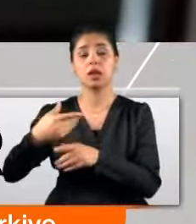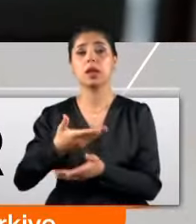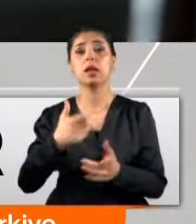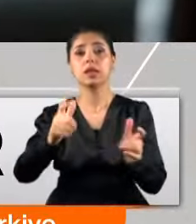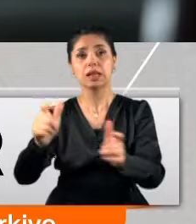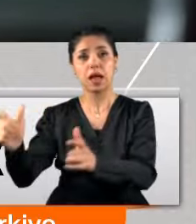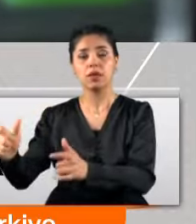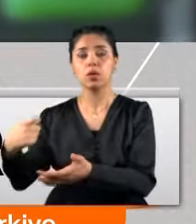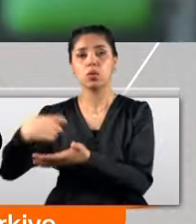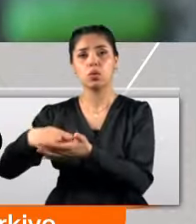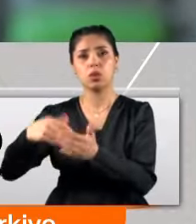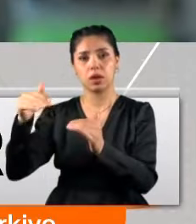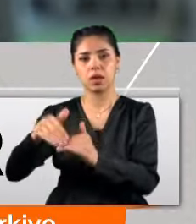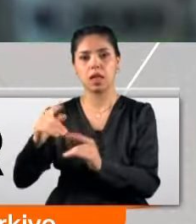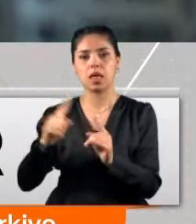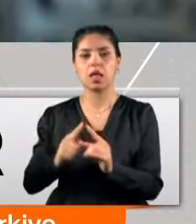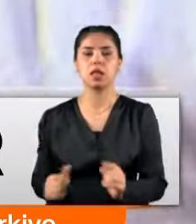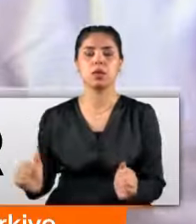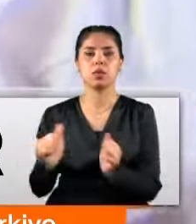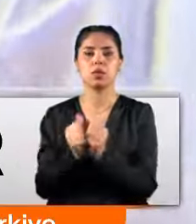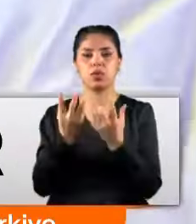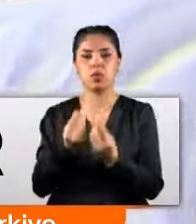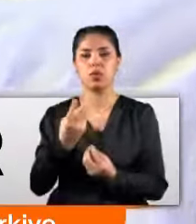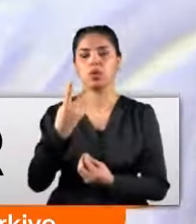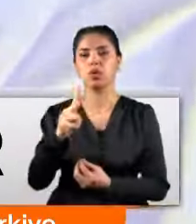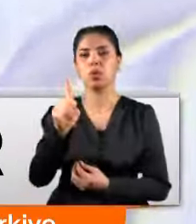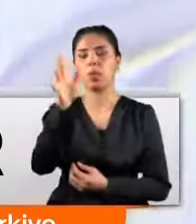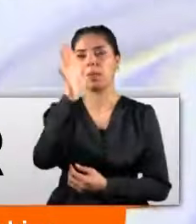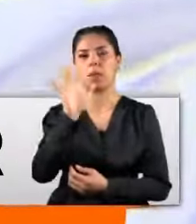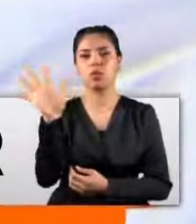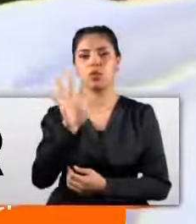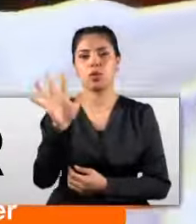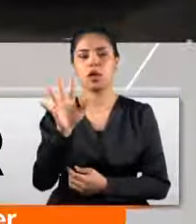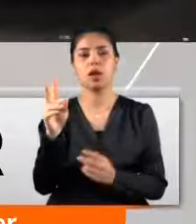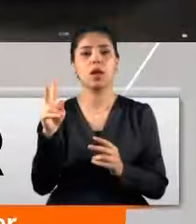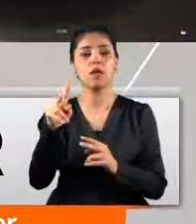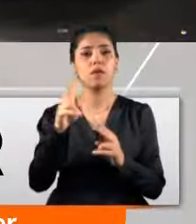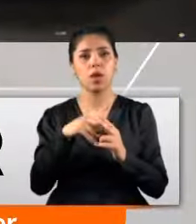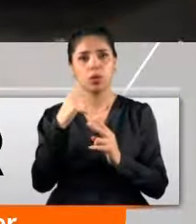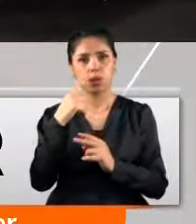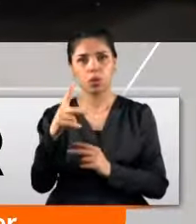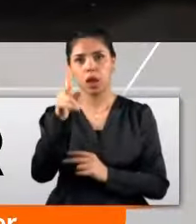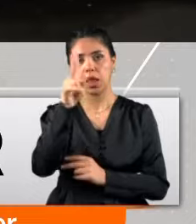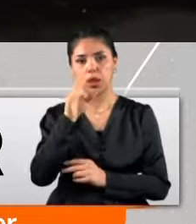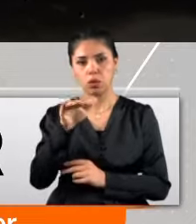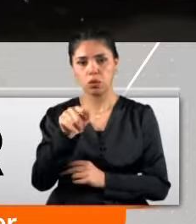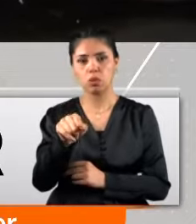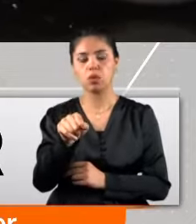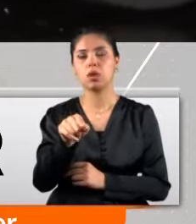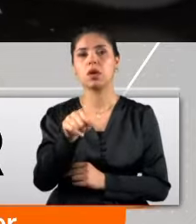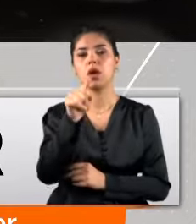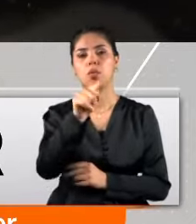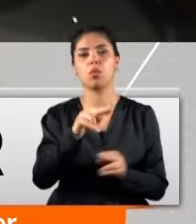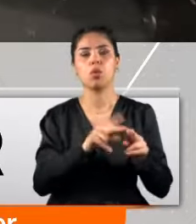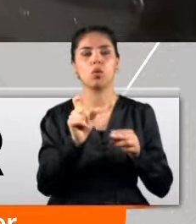gelen hesap iyice kabardı. Mesela bu 4550 liralık fiş, yenen yemeğin dışında 200 liralık kuver ve 380